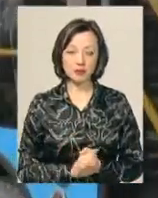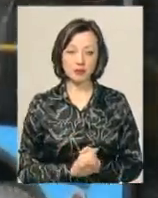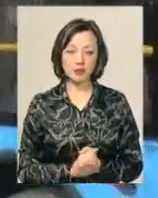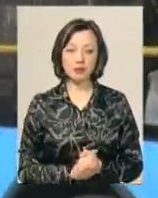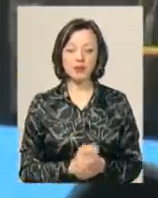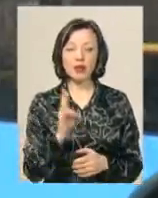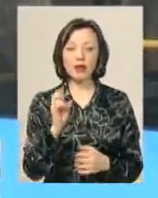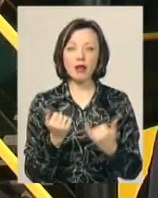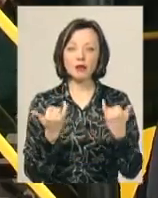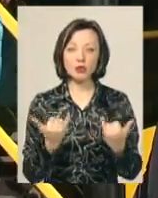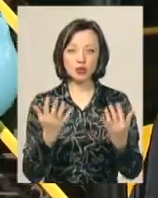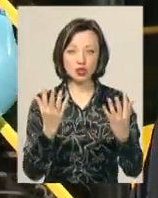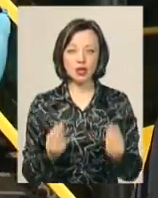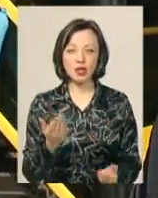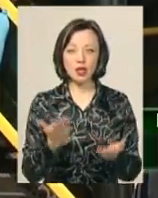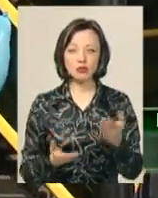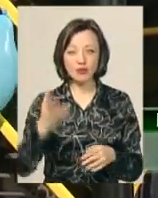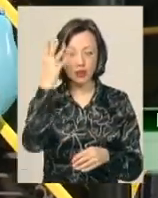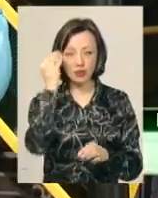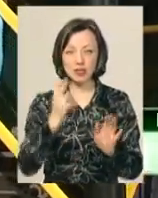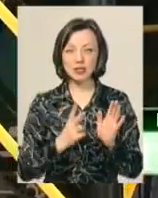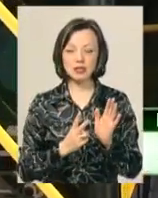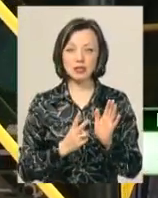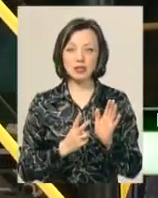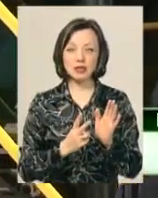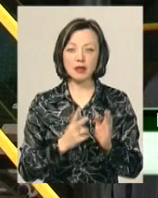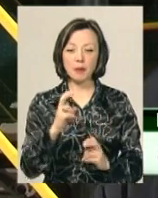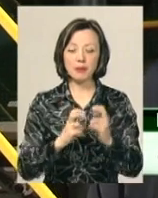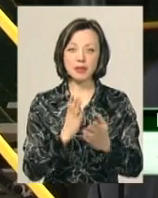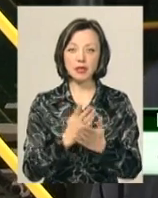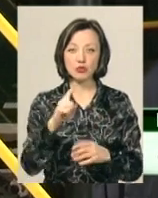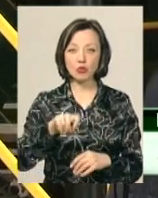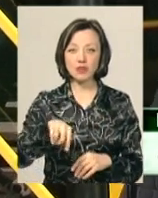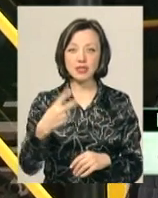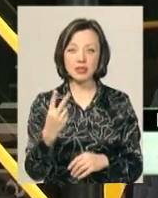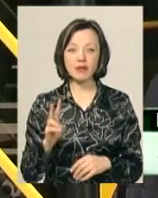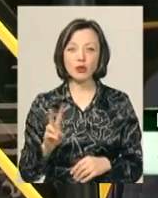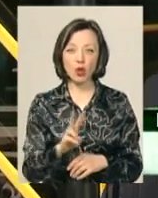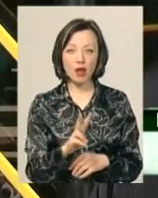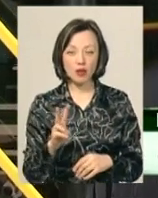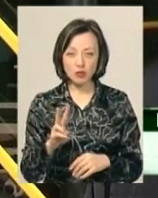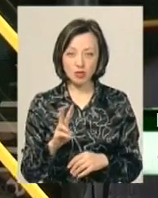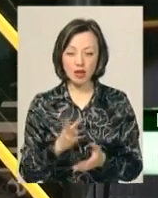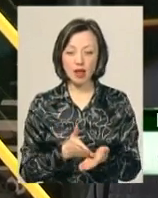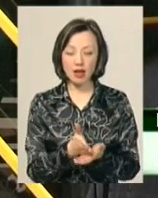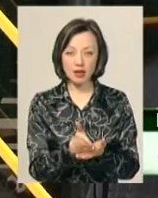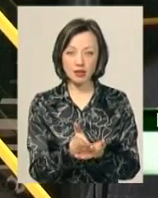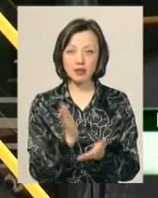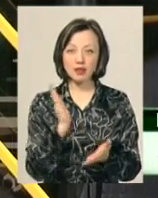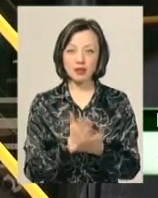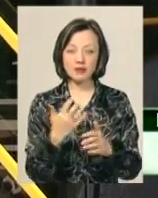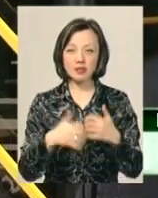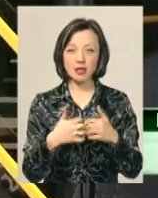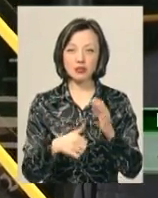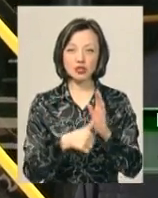На сьогоднішній день, якщо врахувати тих 7 тонн на підприємстві, є 122 тролейбуси. На лінію виходить в